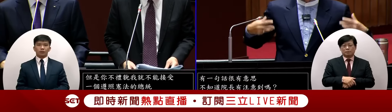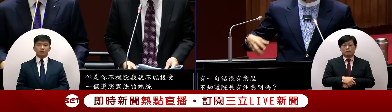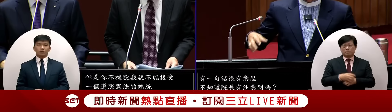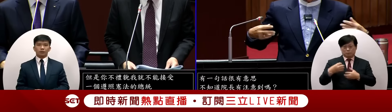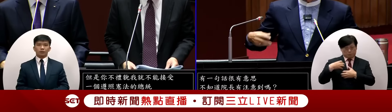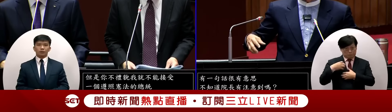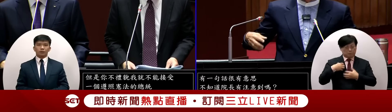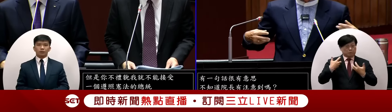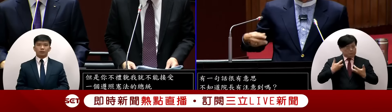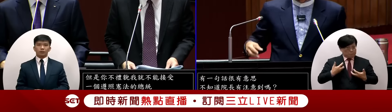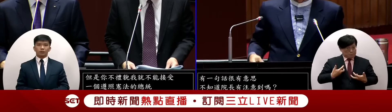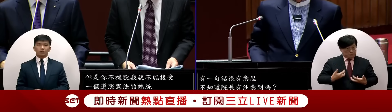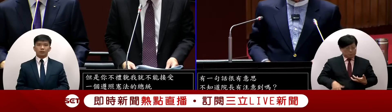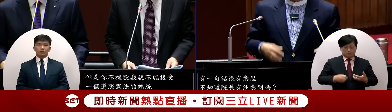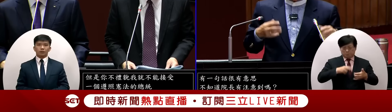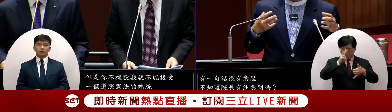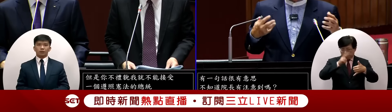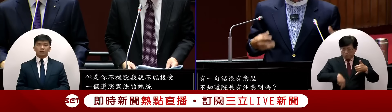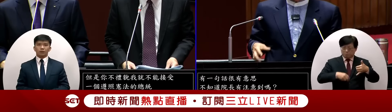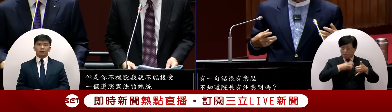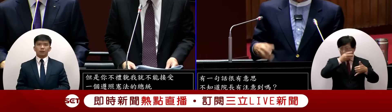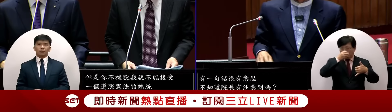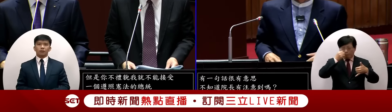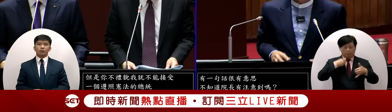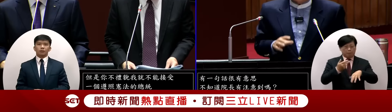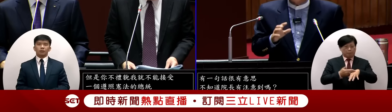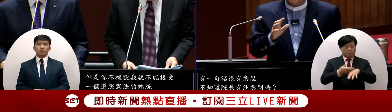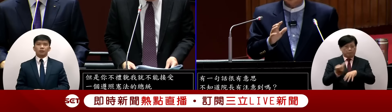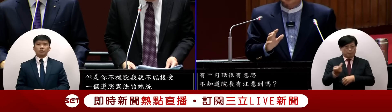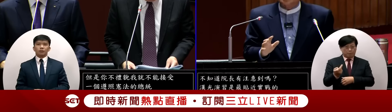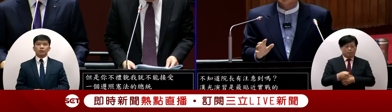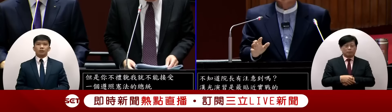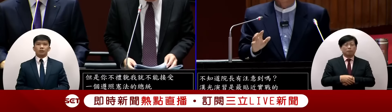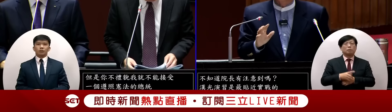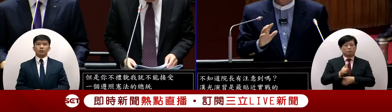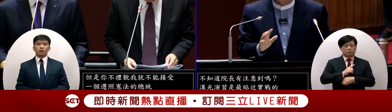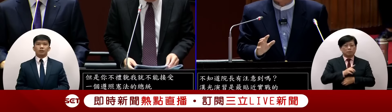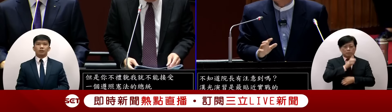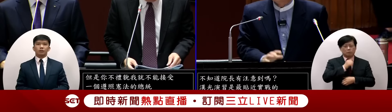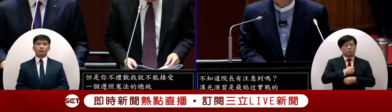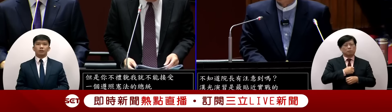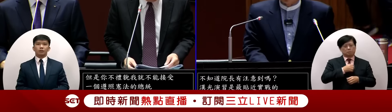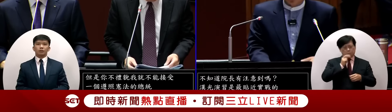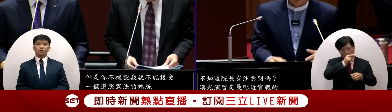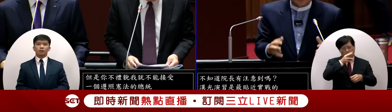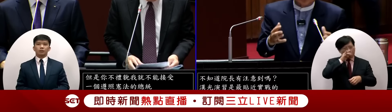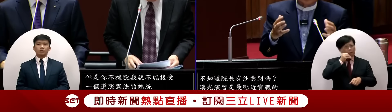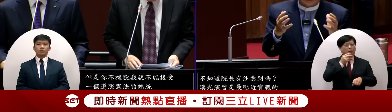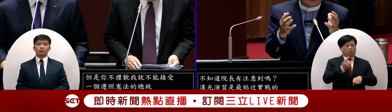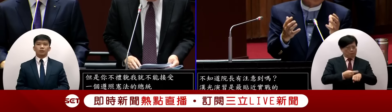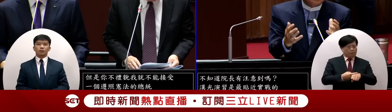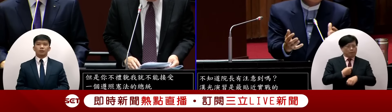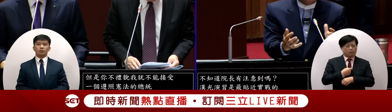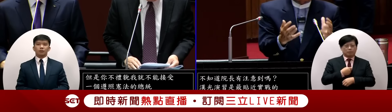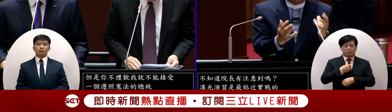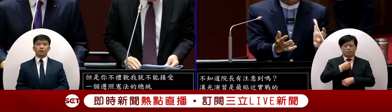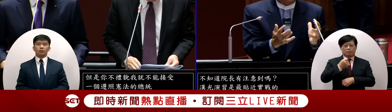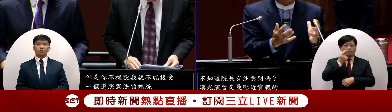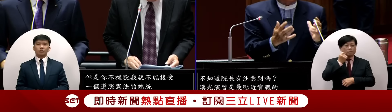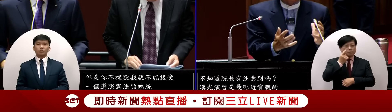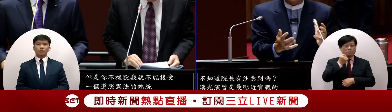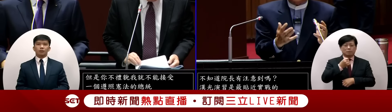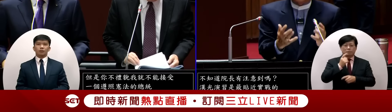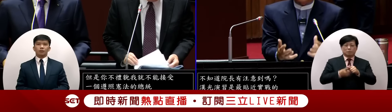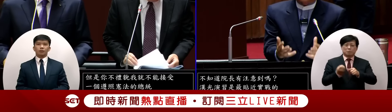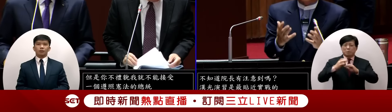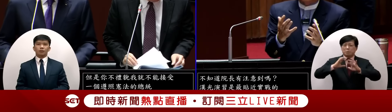军人的服装不整、技术不熟练，大家要习以为常。可怜哦，台湾。中华